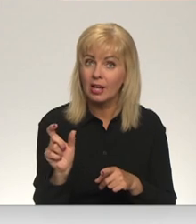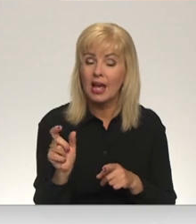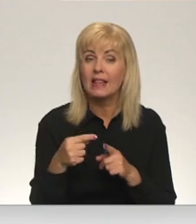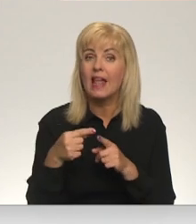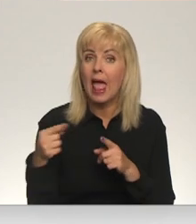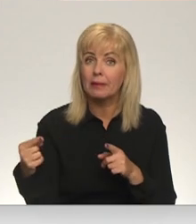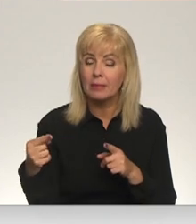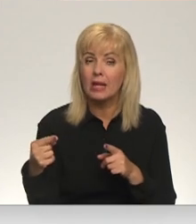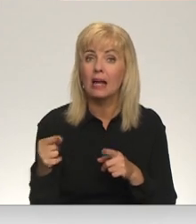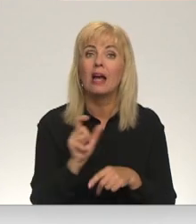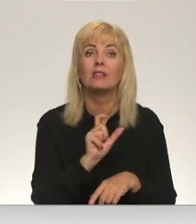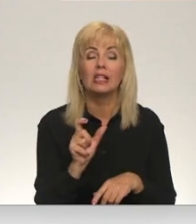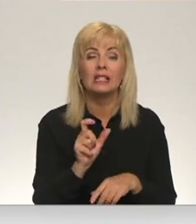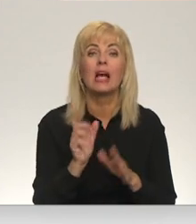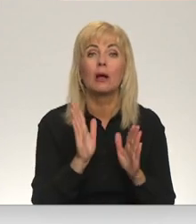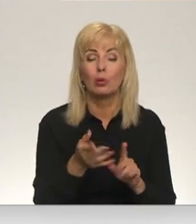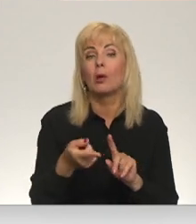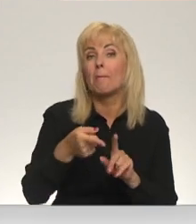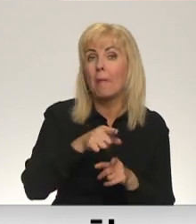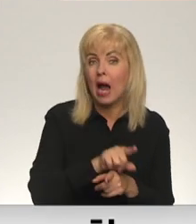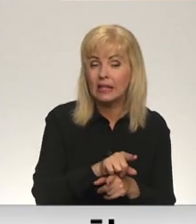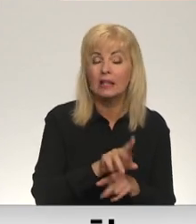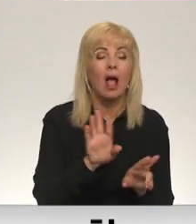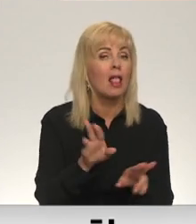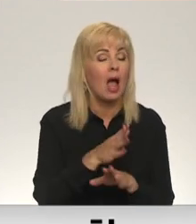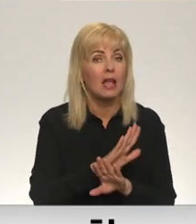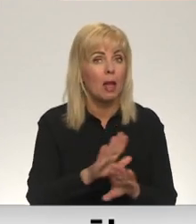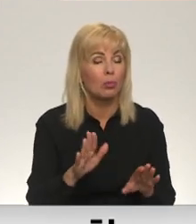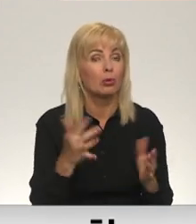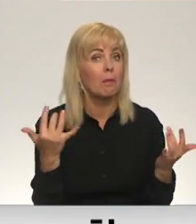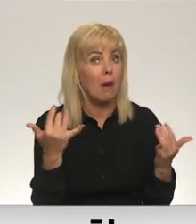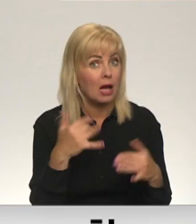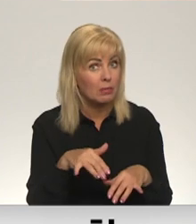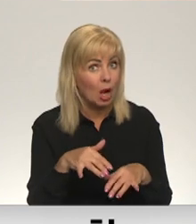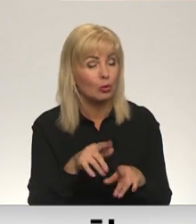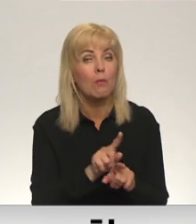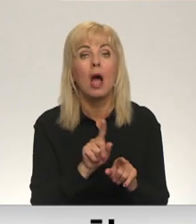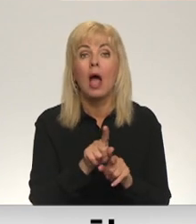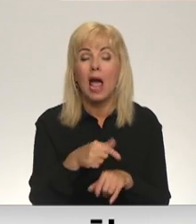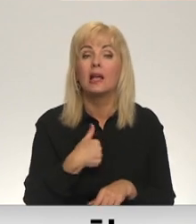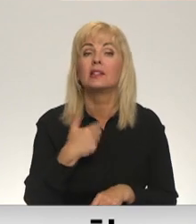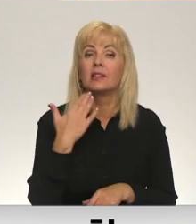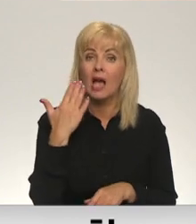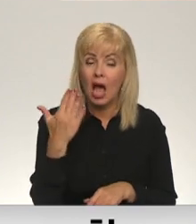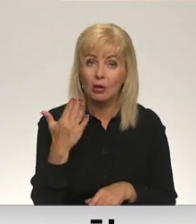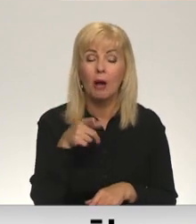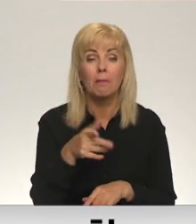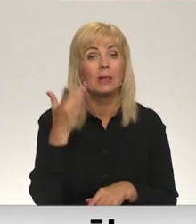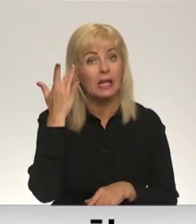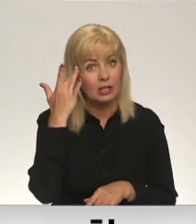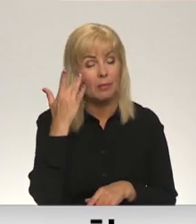termini visdrīzāk būs mainīti, lai nebūtu pārpratumu, bet es ceru, ka pats